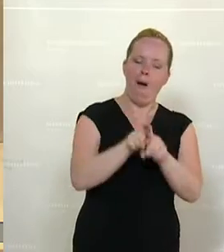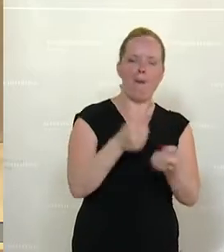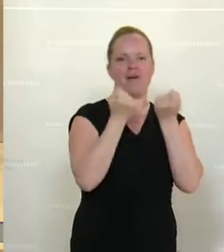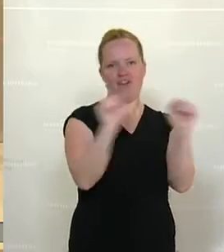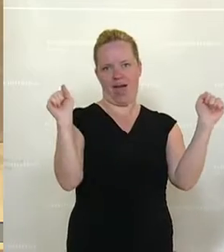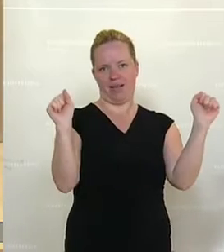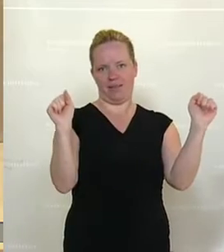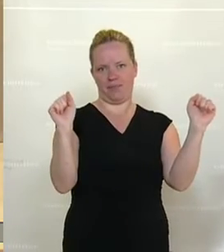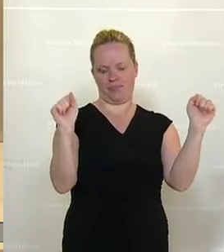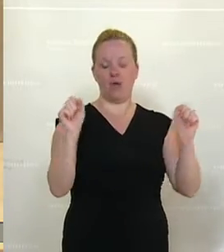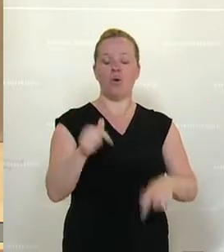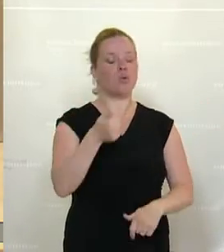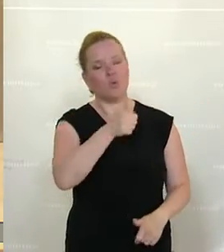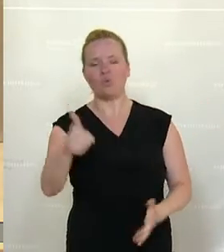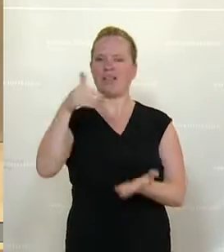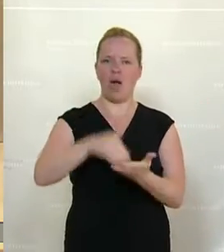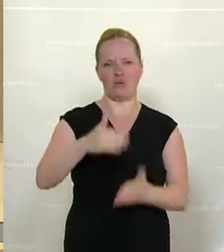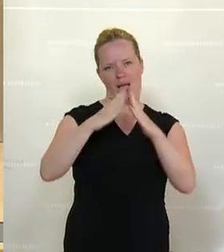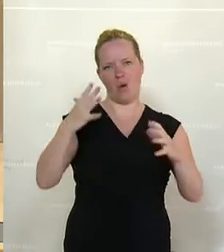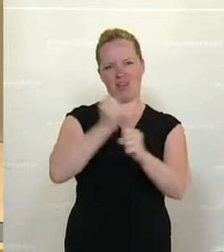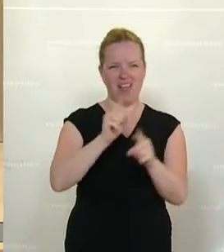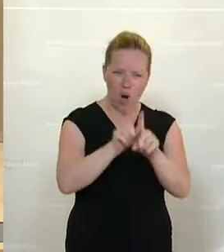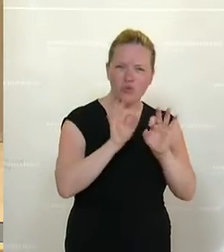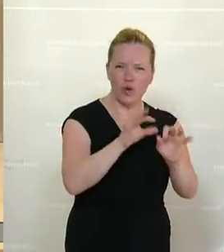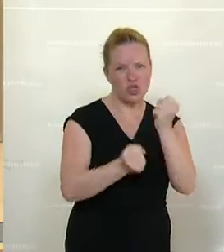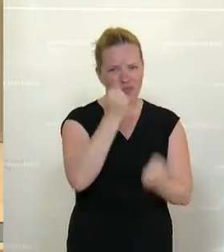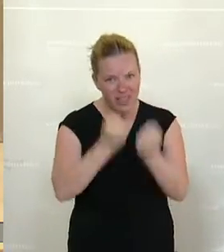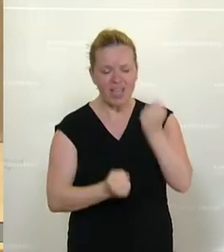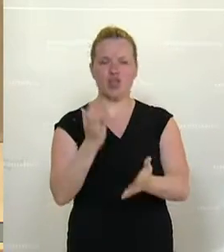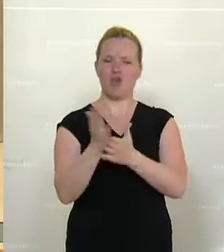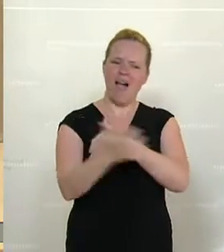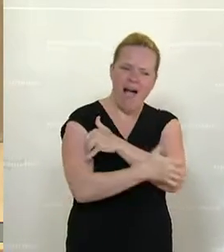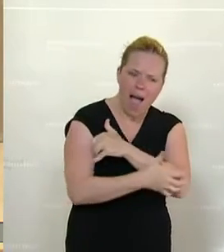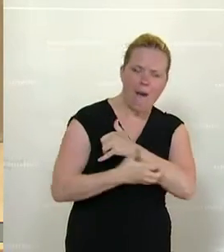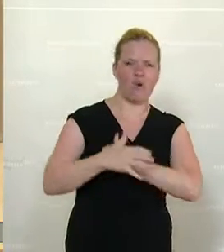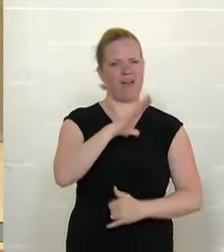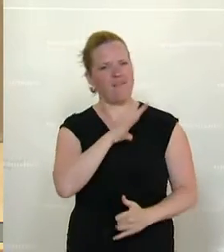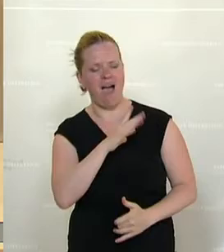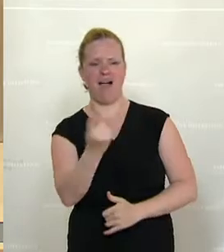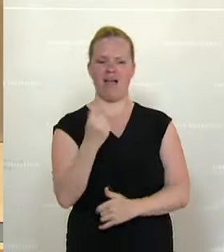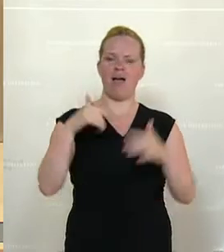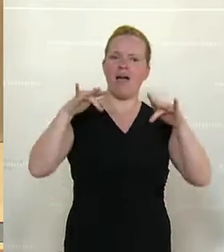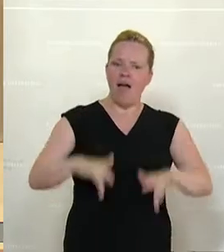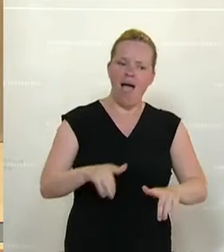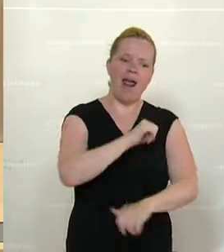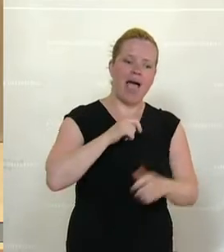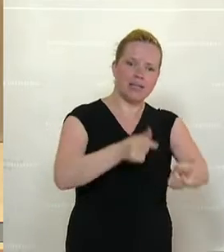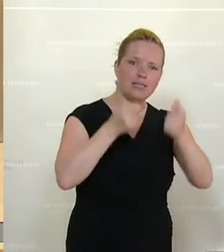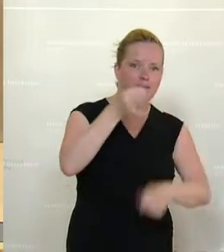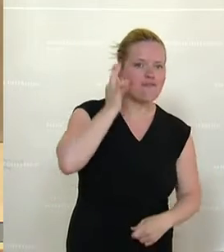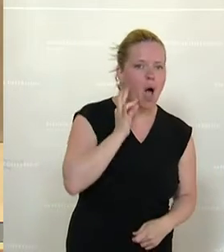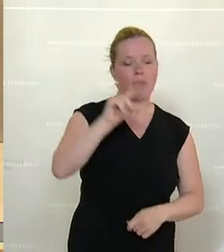100.000 Haushalte, die es auch schwer haben, die ohnehin schon von Armut bedroht sind, von alleinerziehenden Frauen über